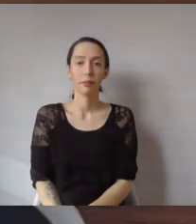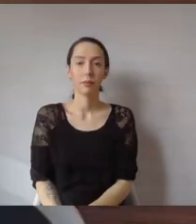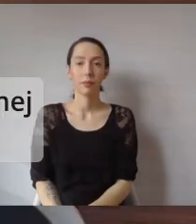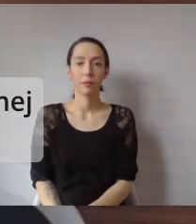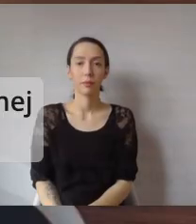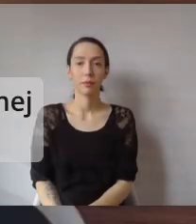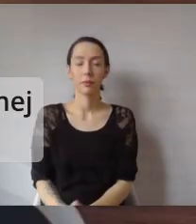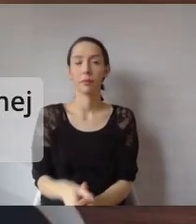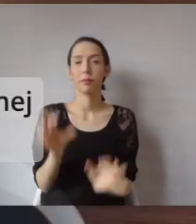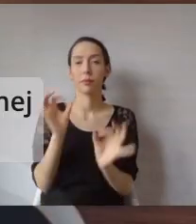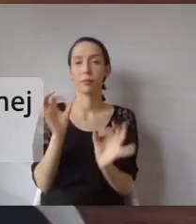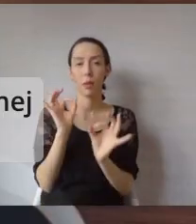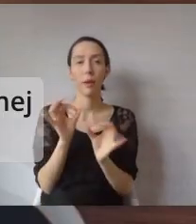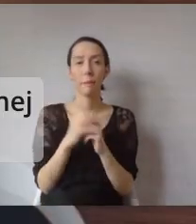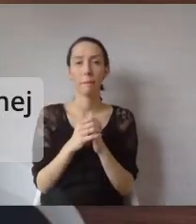Dobra.